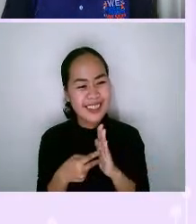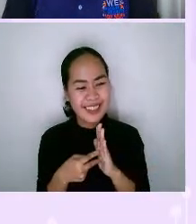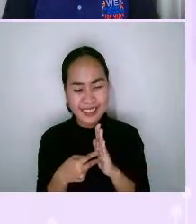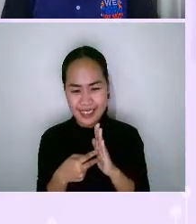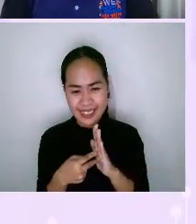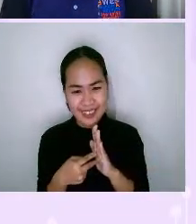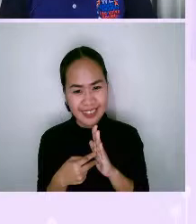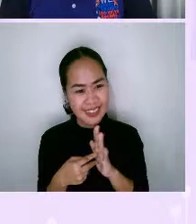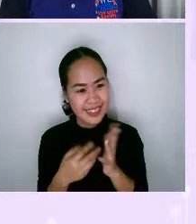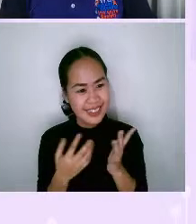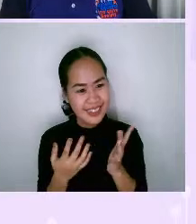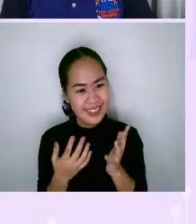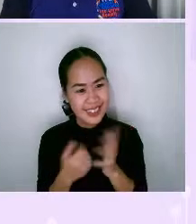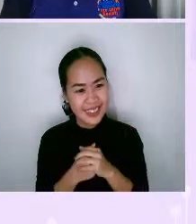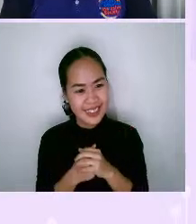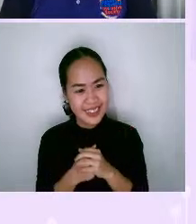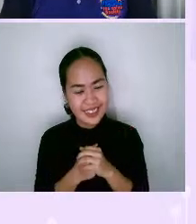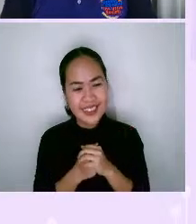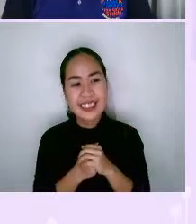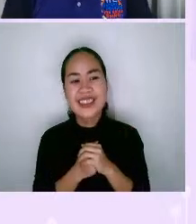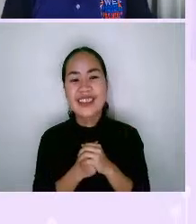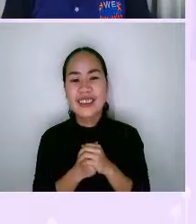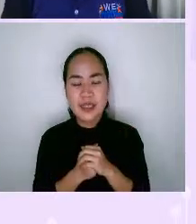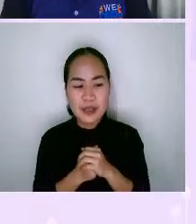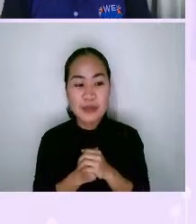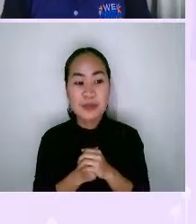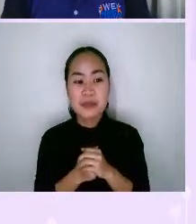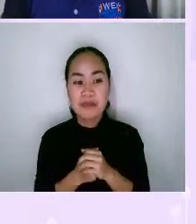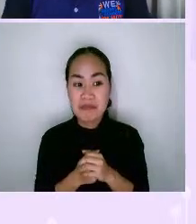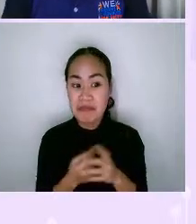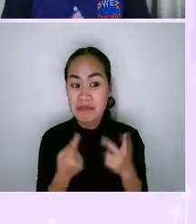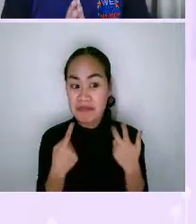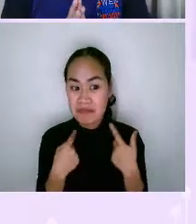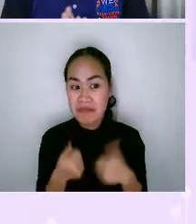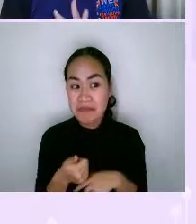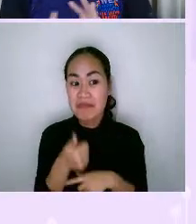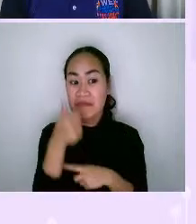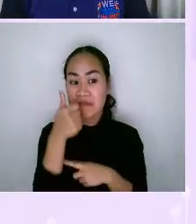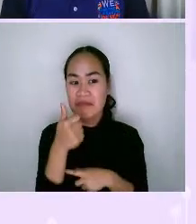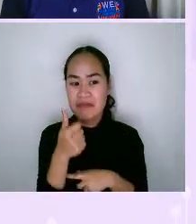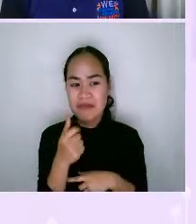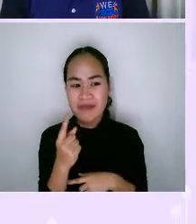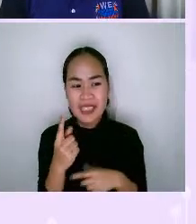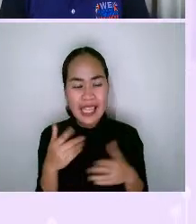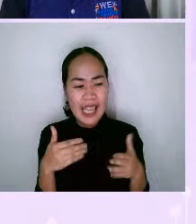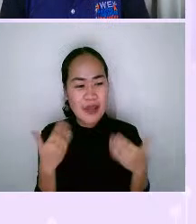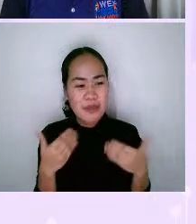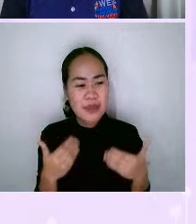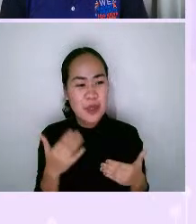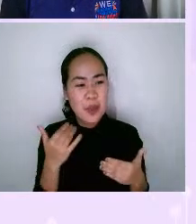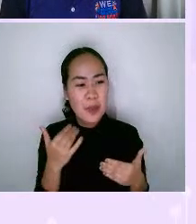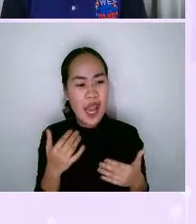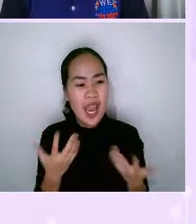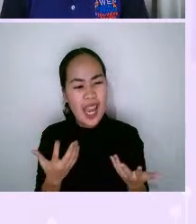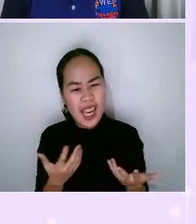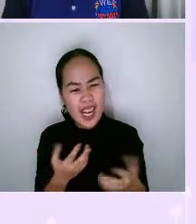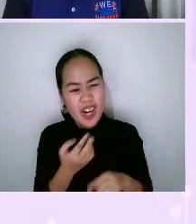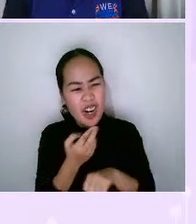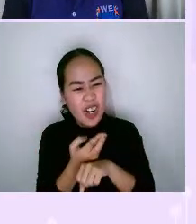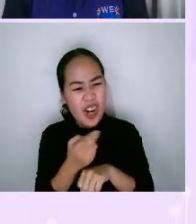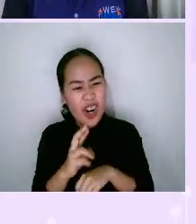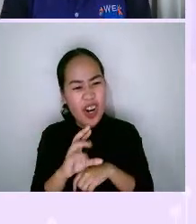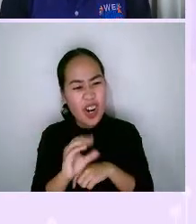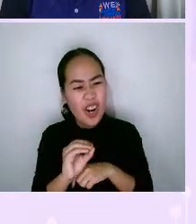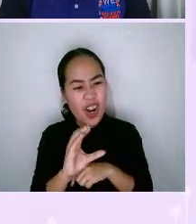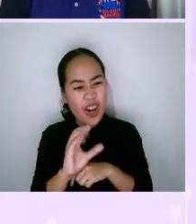then, meron din po, ayan, meron na daw pong nanalo, pero may nakita po ako, masaya nga rin po yung Rocky Road, no? Very mainit po kasi sa